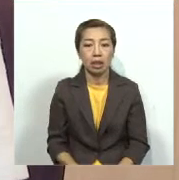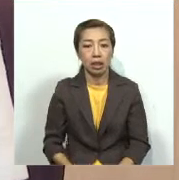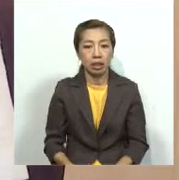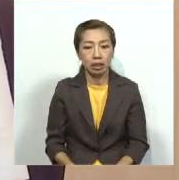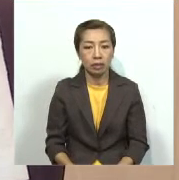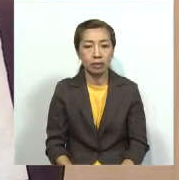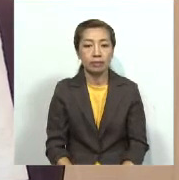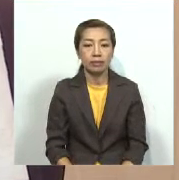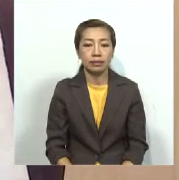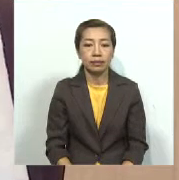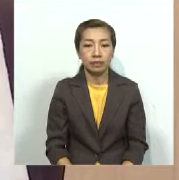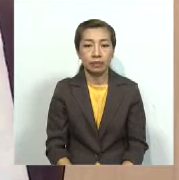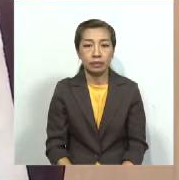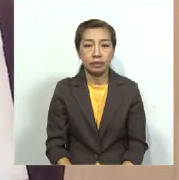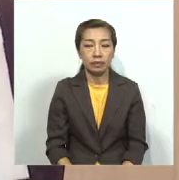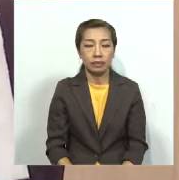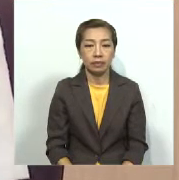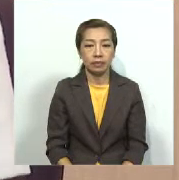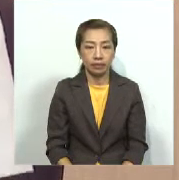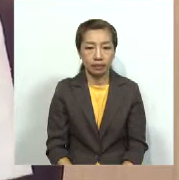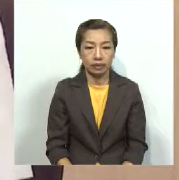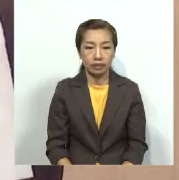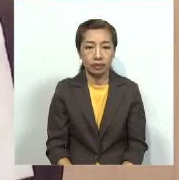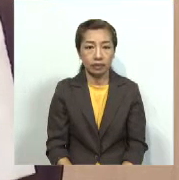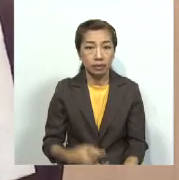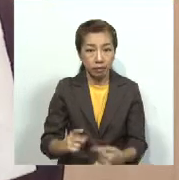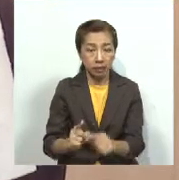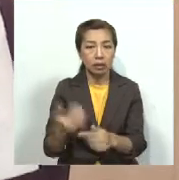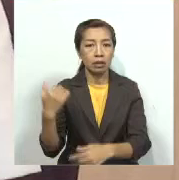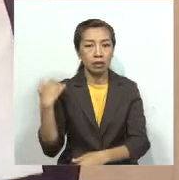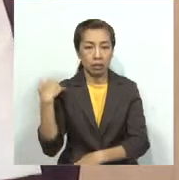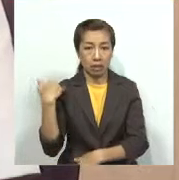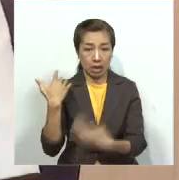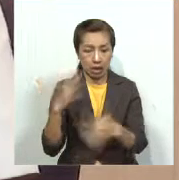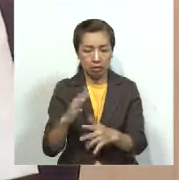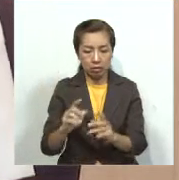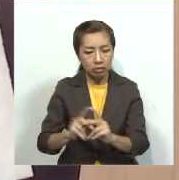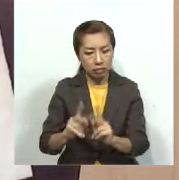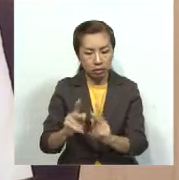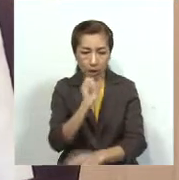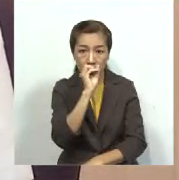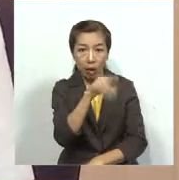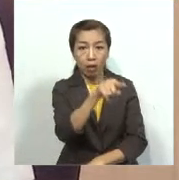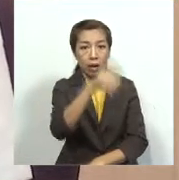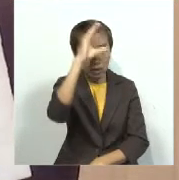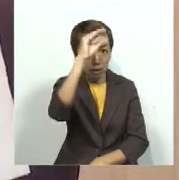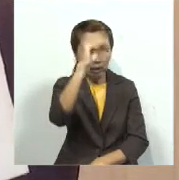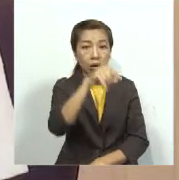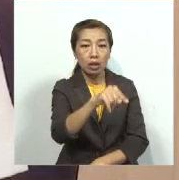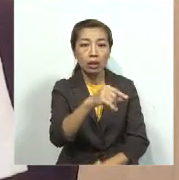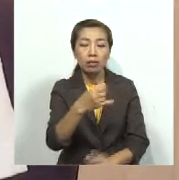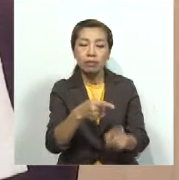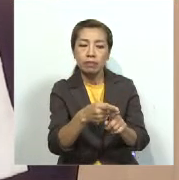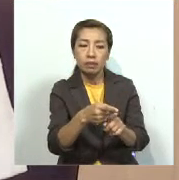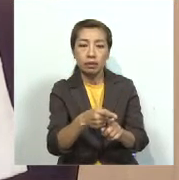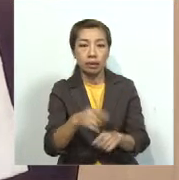ความต่อไปทั้งนี้ตามข้อกล่าวหาข้างต้นนายธนาธรมีสิทธิ์ที่